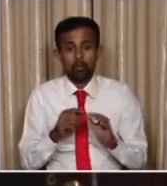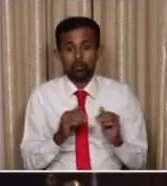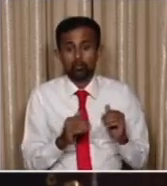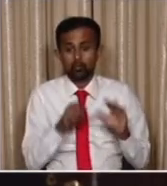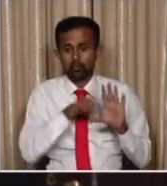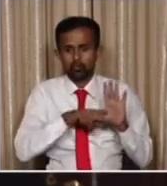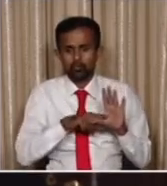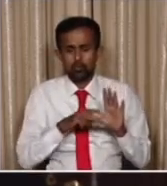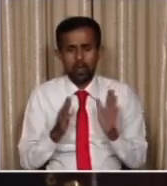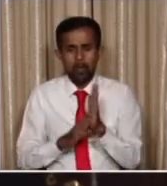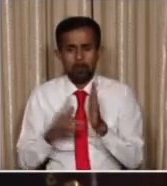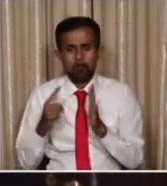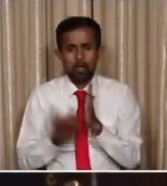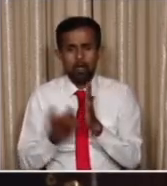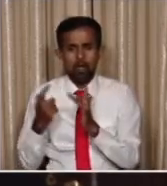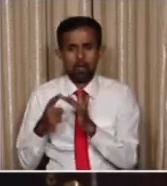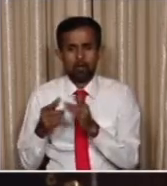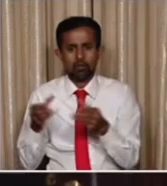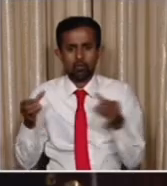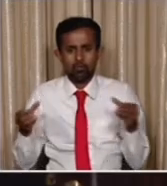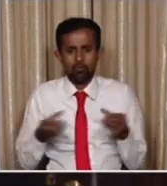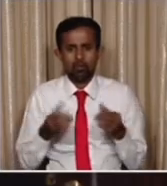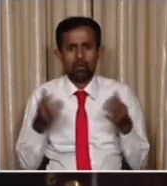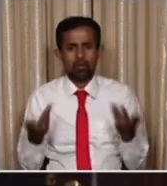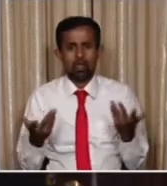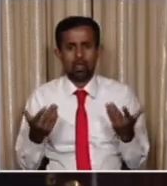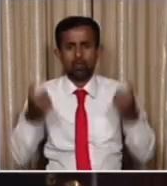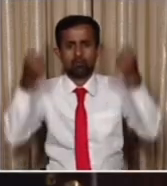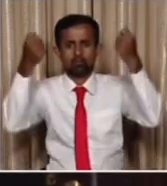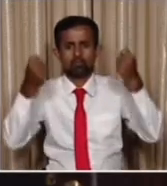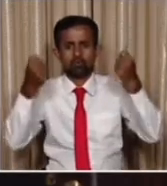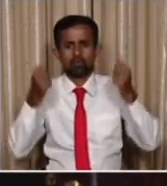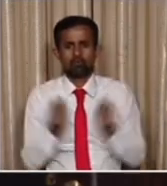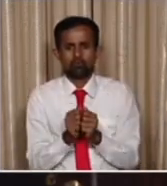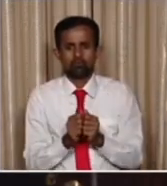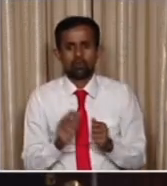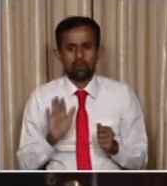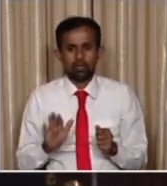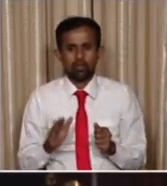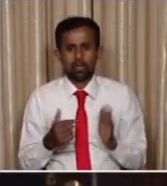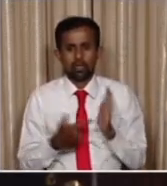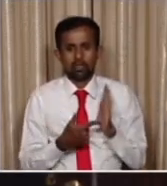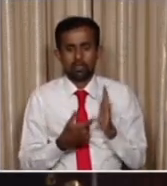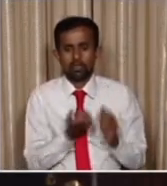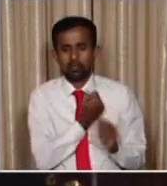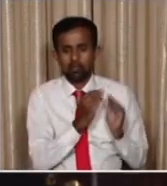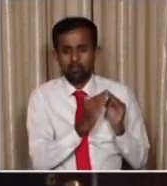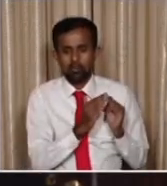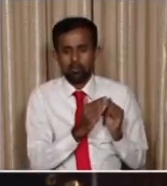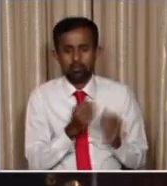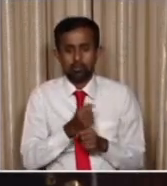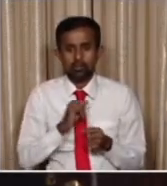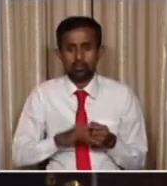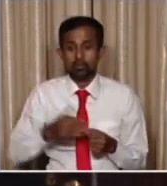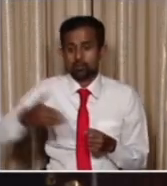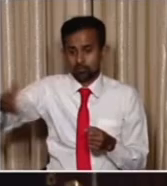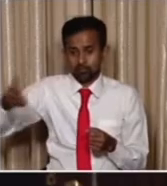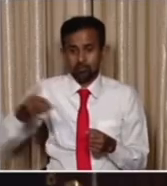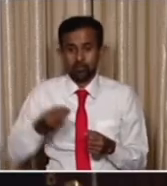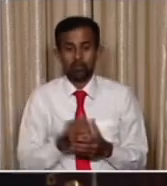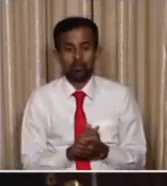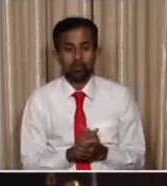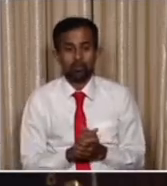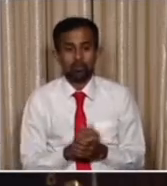මන් දන්නේ එක MRI යන්ත්‍රයක්වත් නැහැ. මොකටද මේක බෝඩ් එක විතර ගහලා තියෙන්නේ කියලා. තෙල් දෙනි රෝහල මගේ ගමේ යහපැති දෙන කොටලිදගොඩ